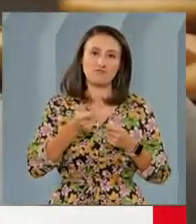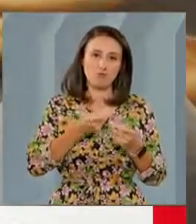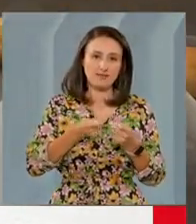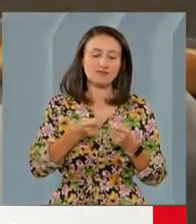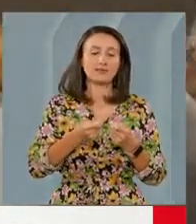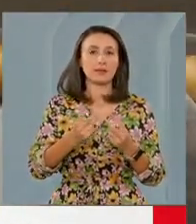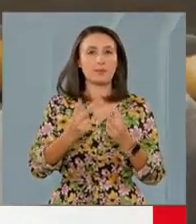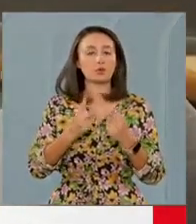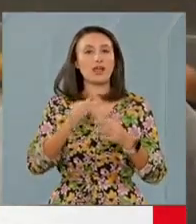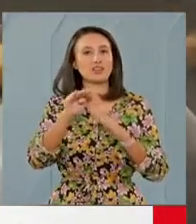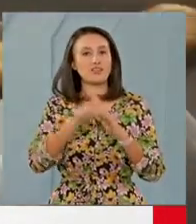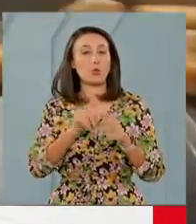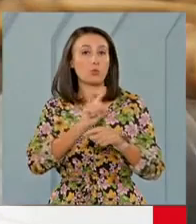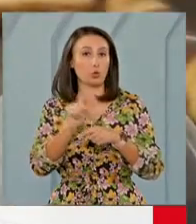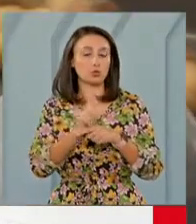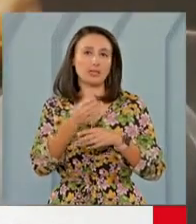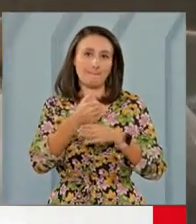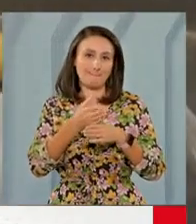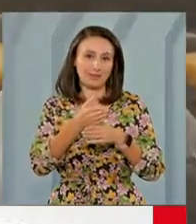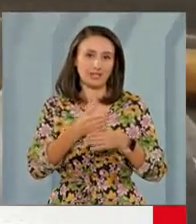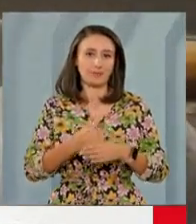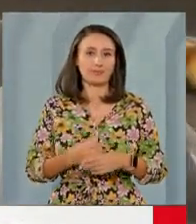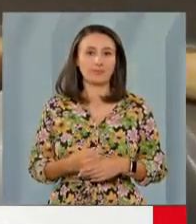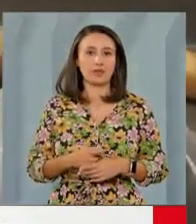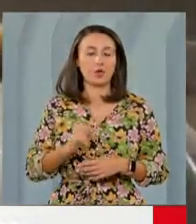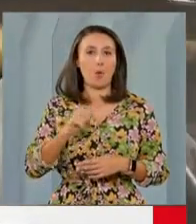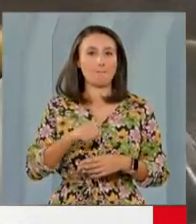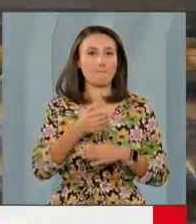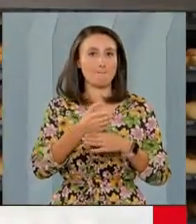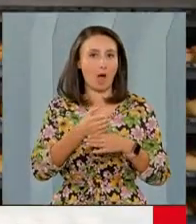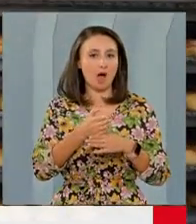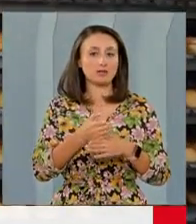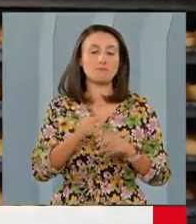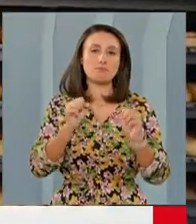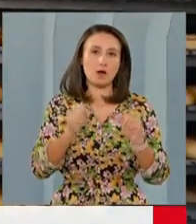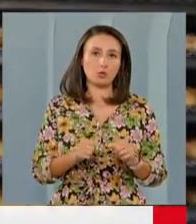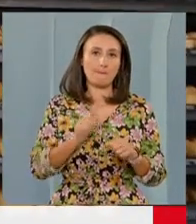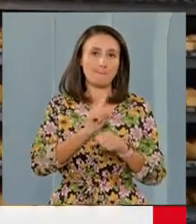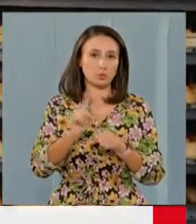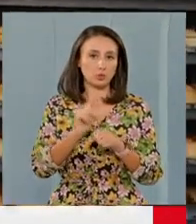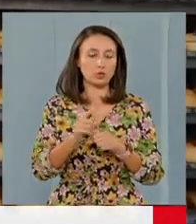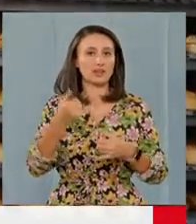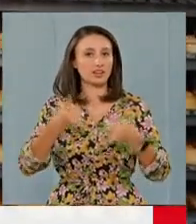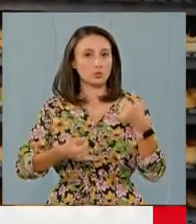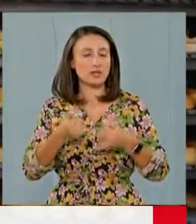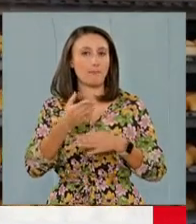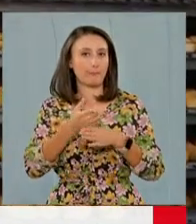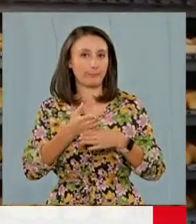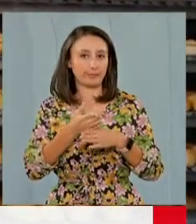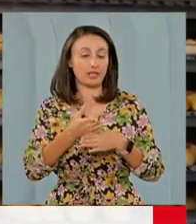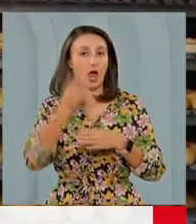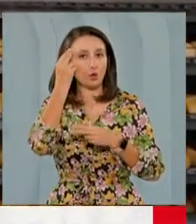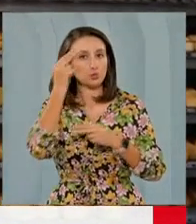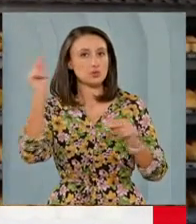semnificativ nivelul producției de pâine Da proropanu patronatul producătorilor din durerea de panificație